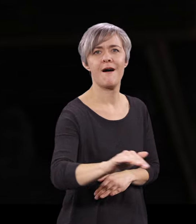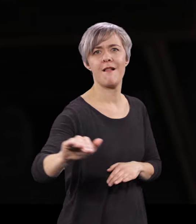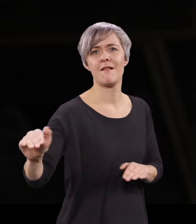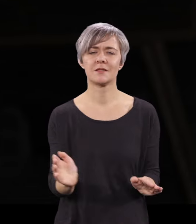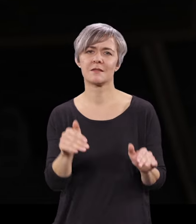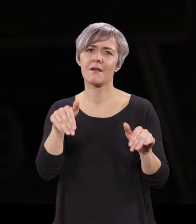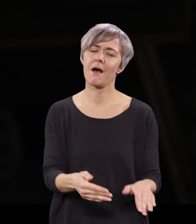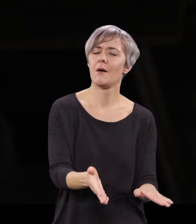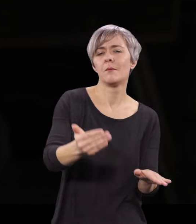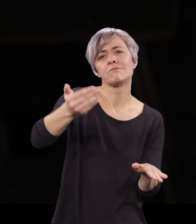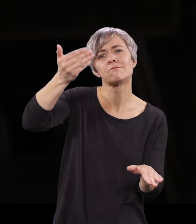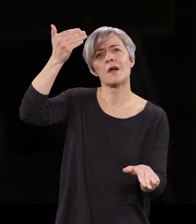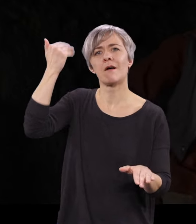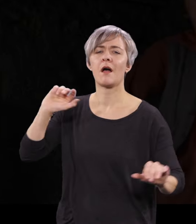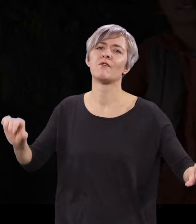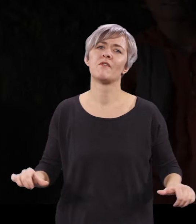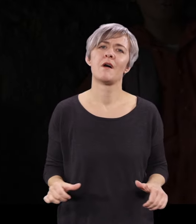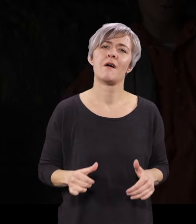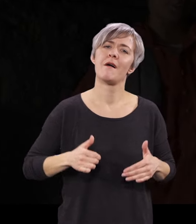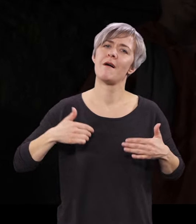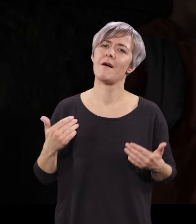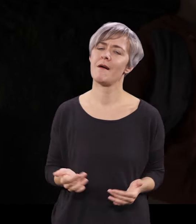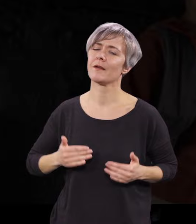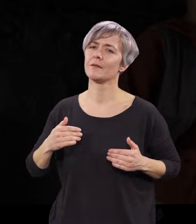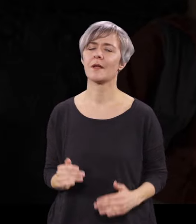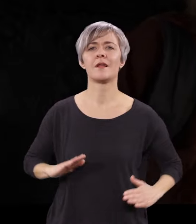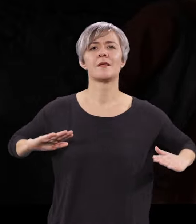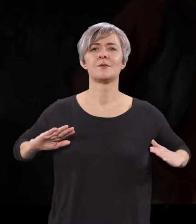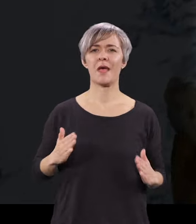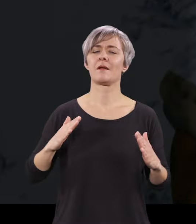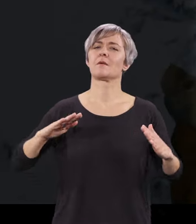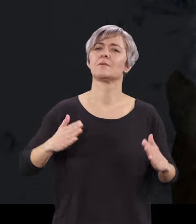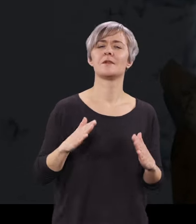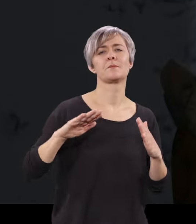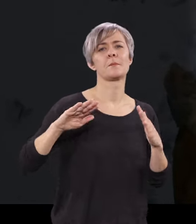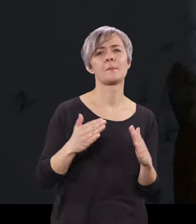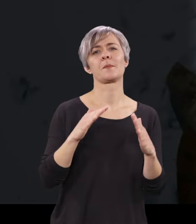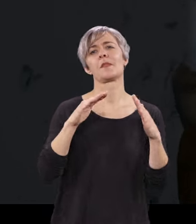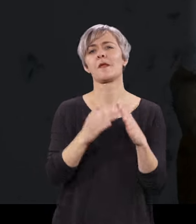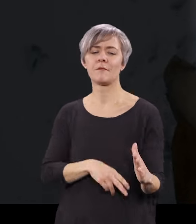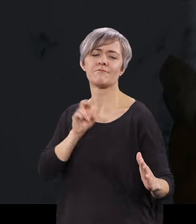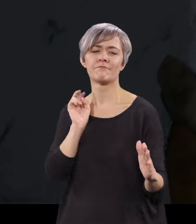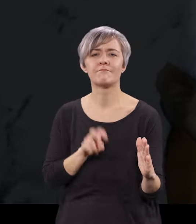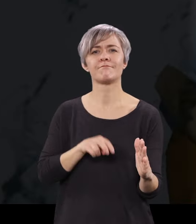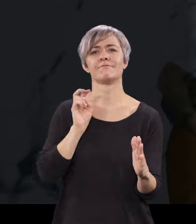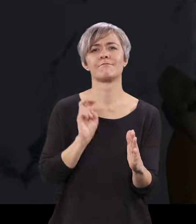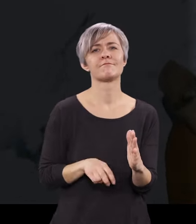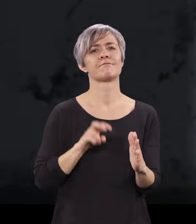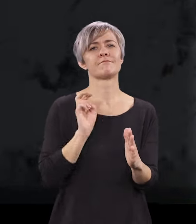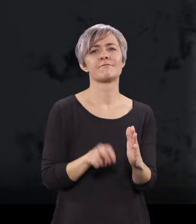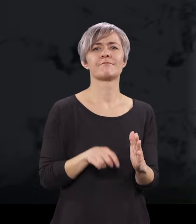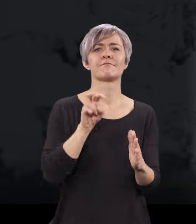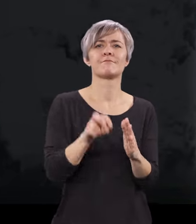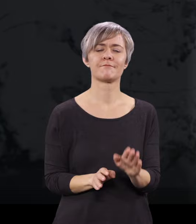denn alles da muss mal anfangen. Drum geh ich Schritt für Schritt, den Berg